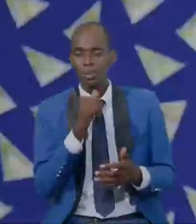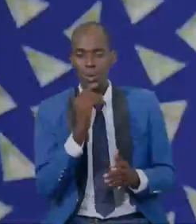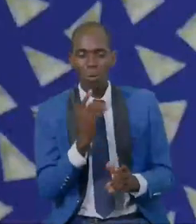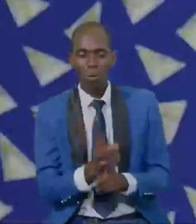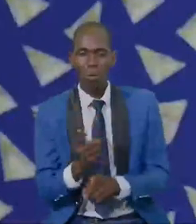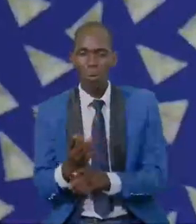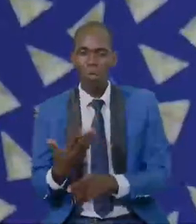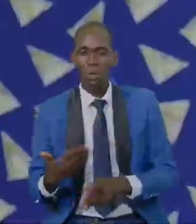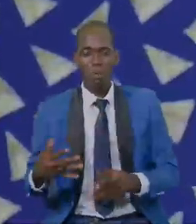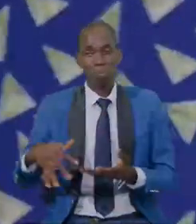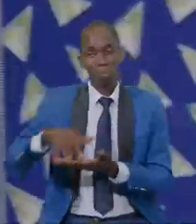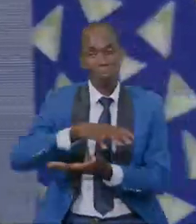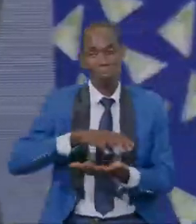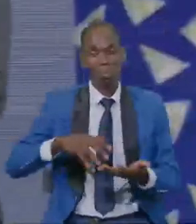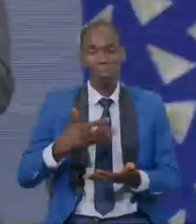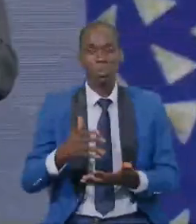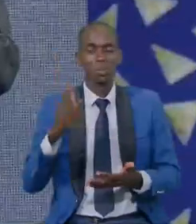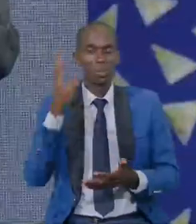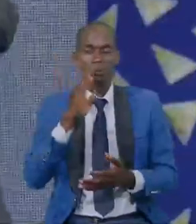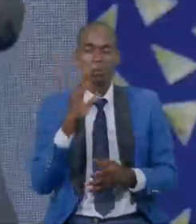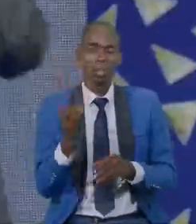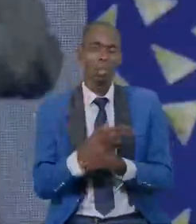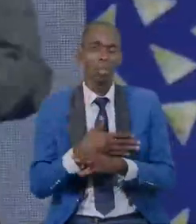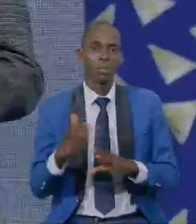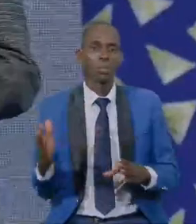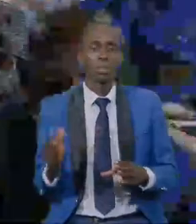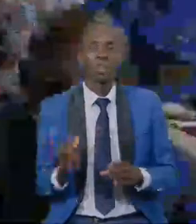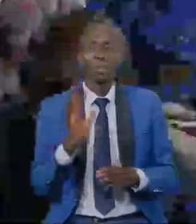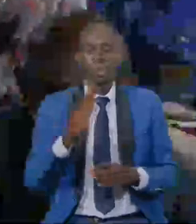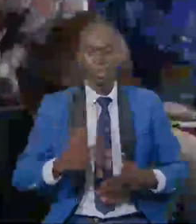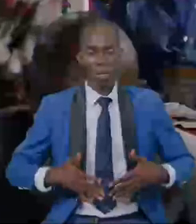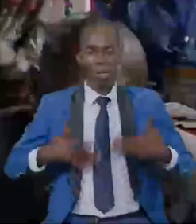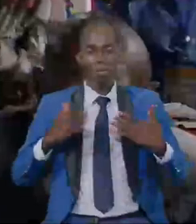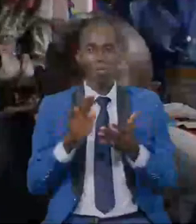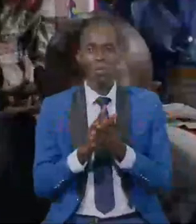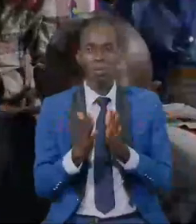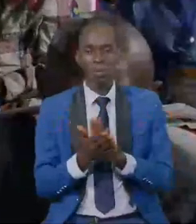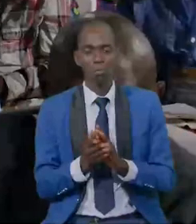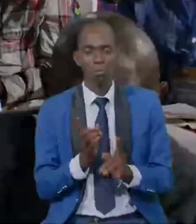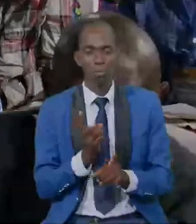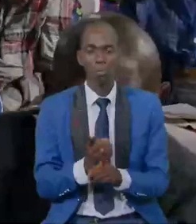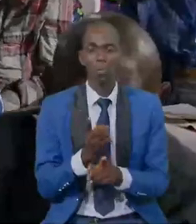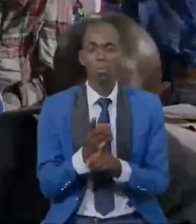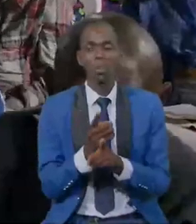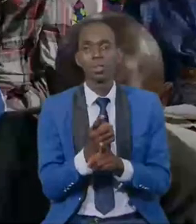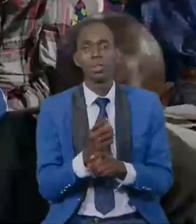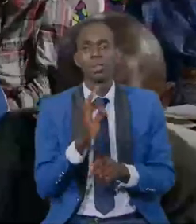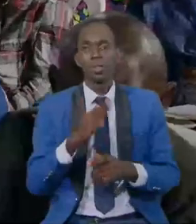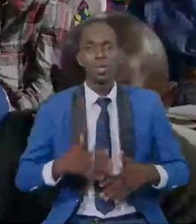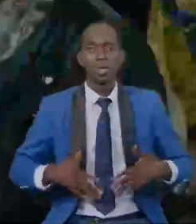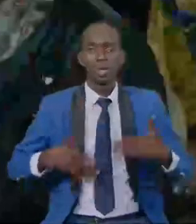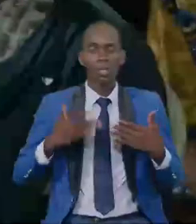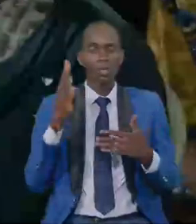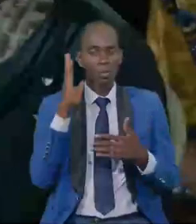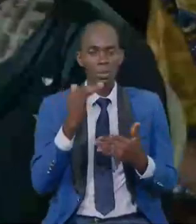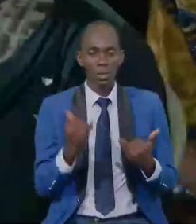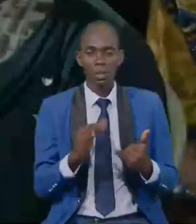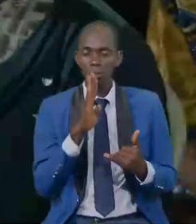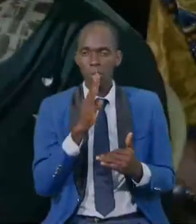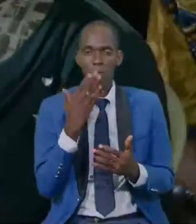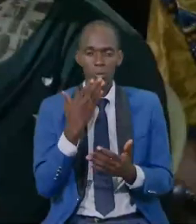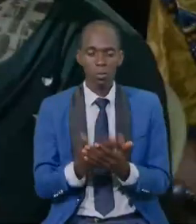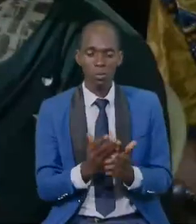tout le désordre s'évapore. Votre vie sera tout droite. Votre vie